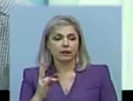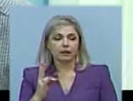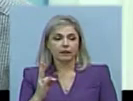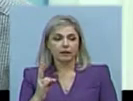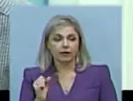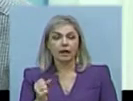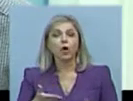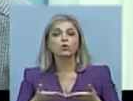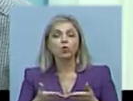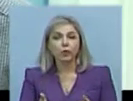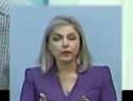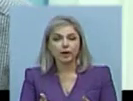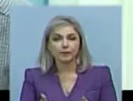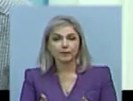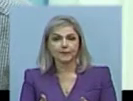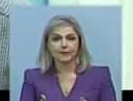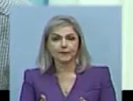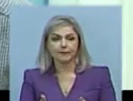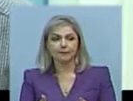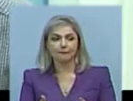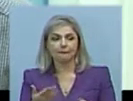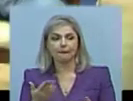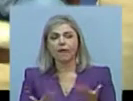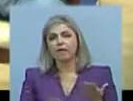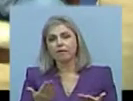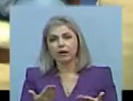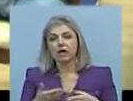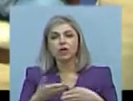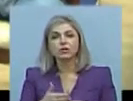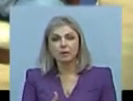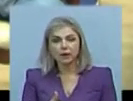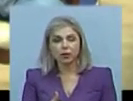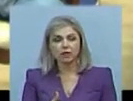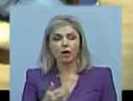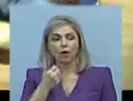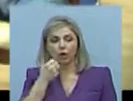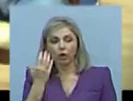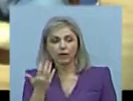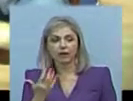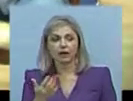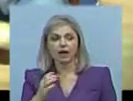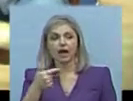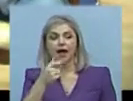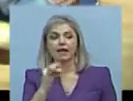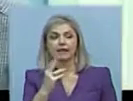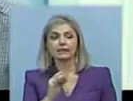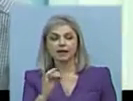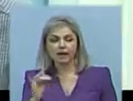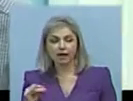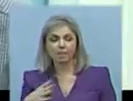на судні, яке мабуть розбилося, коли з Греції пливло